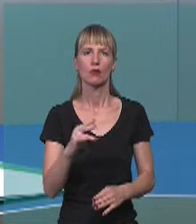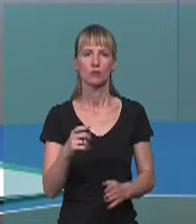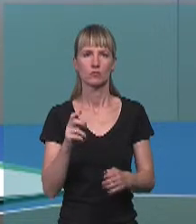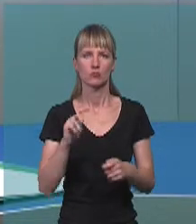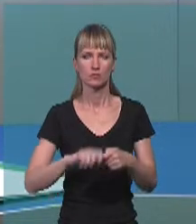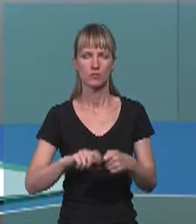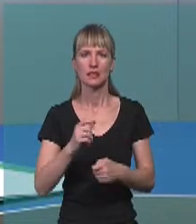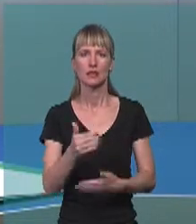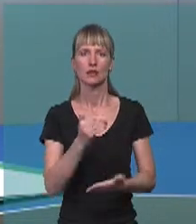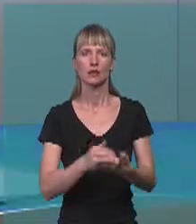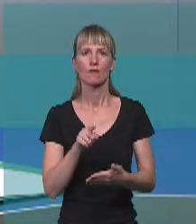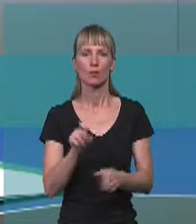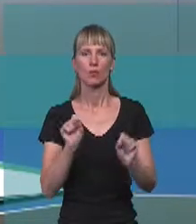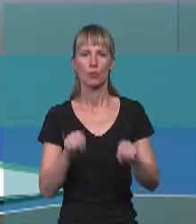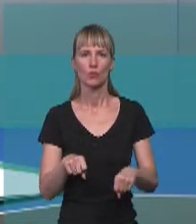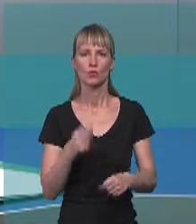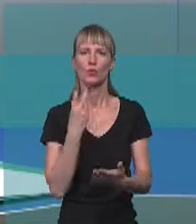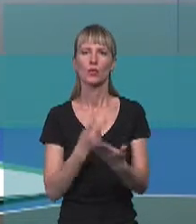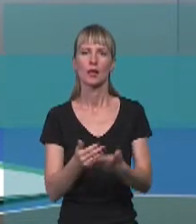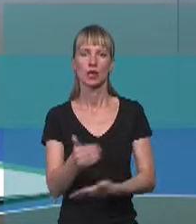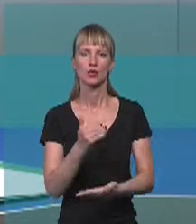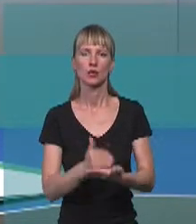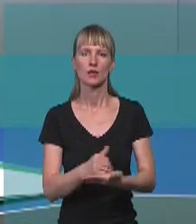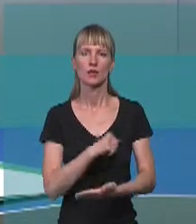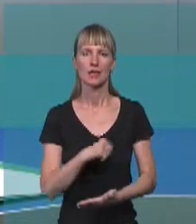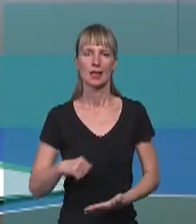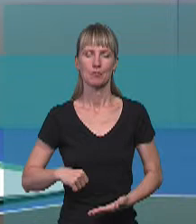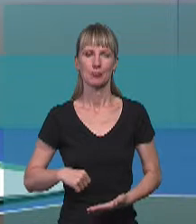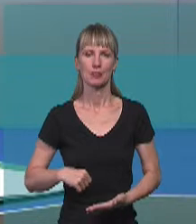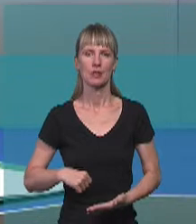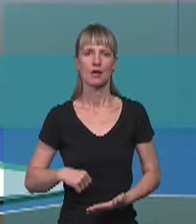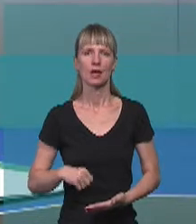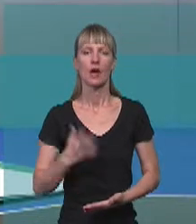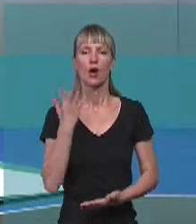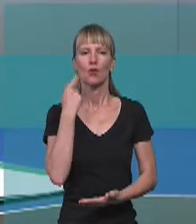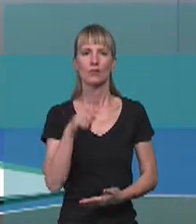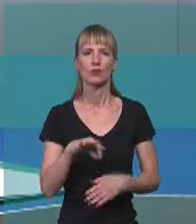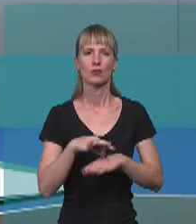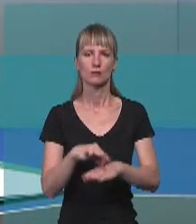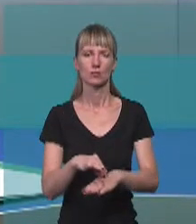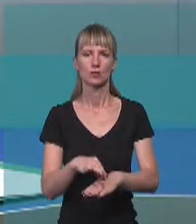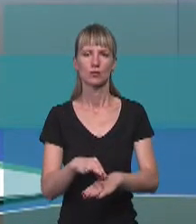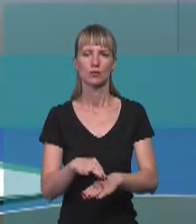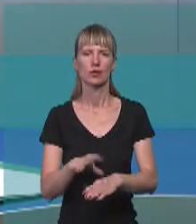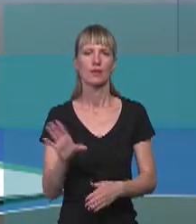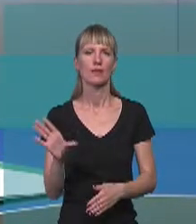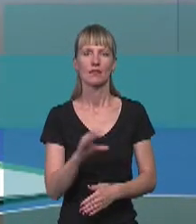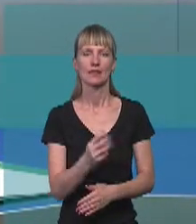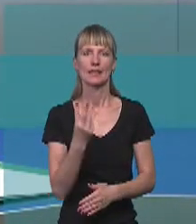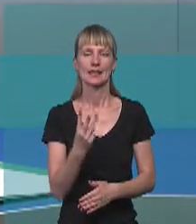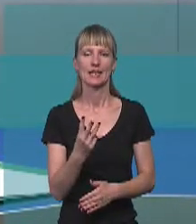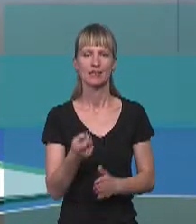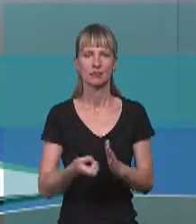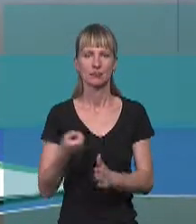за результатами вони можуть подивитися результати самі. Але ж, коли вони пройдуть от всі три